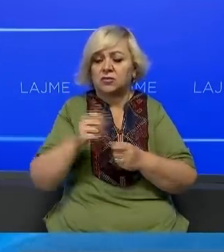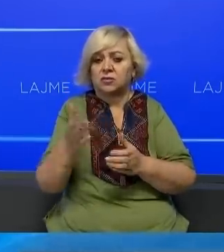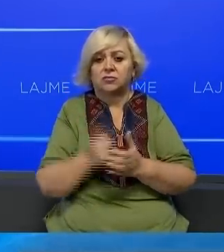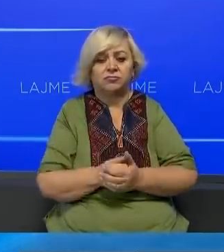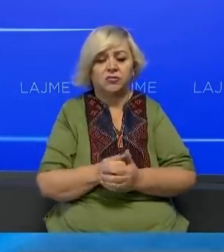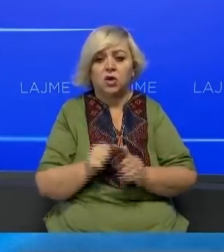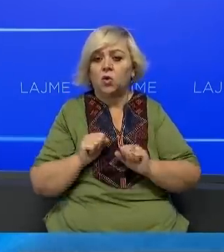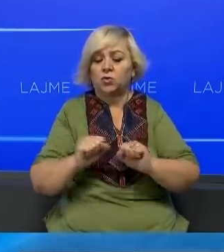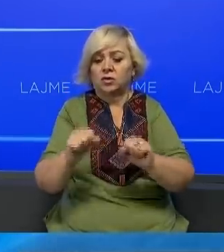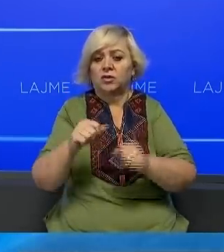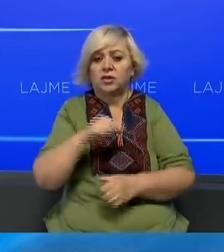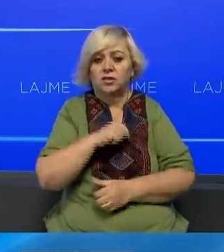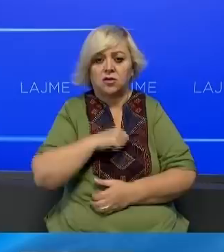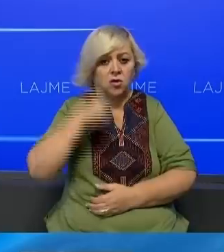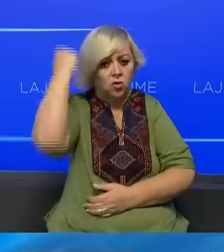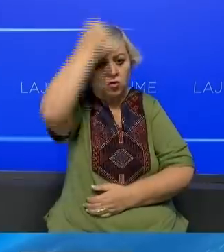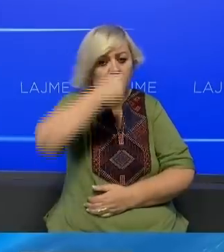të Kosovës.